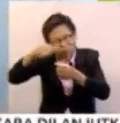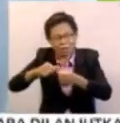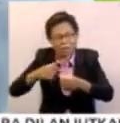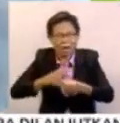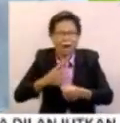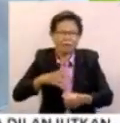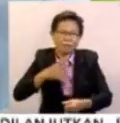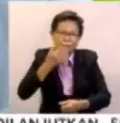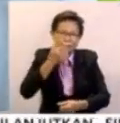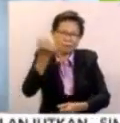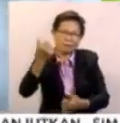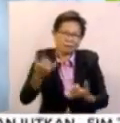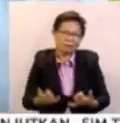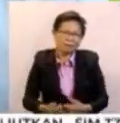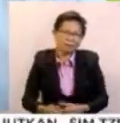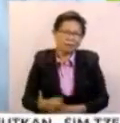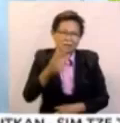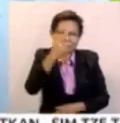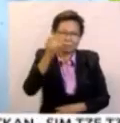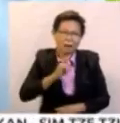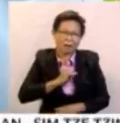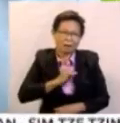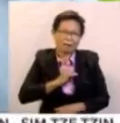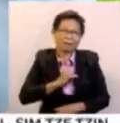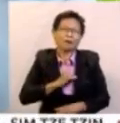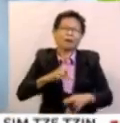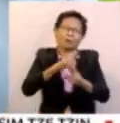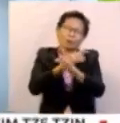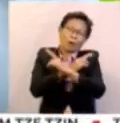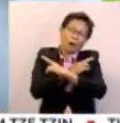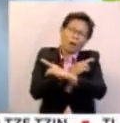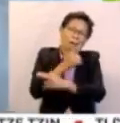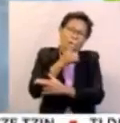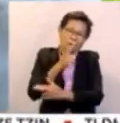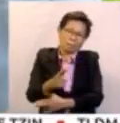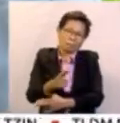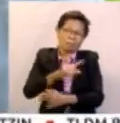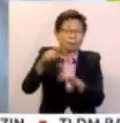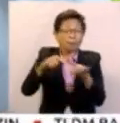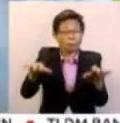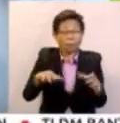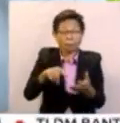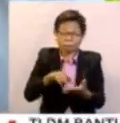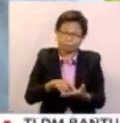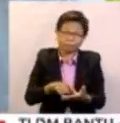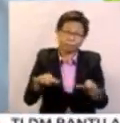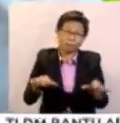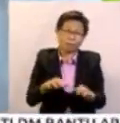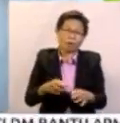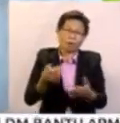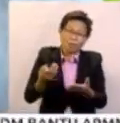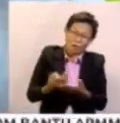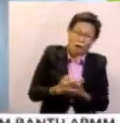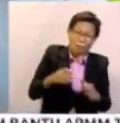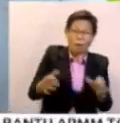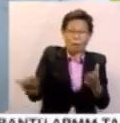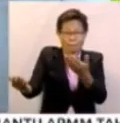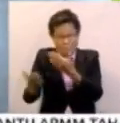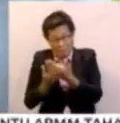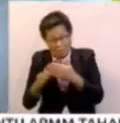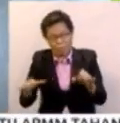actually, I feel better now sebab I ambil break yang lama. So, bila I buat benda ni rasa fresh and exciting